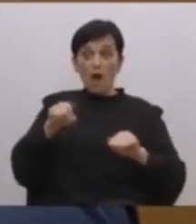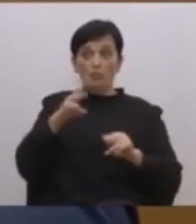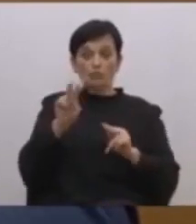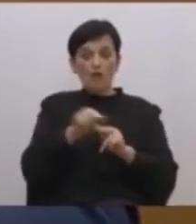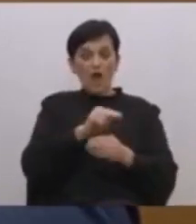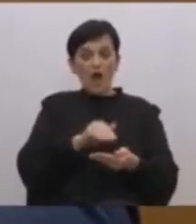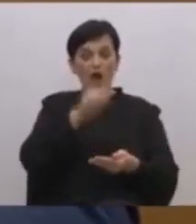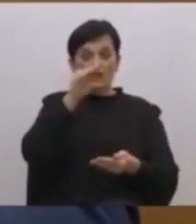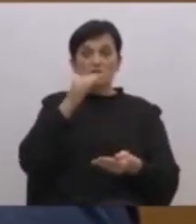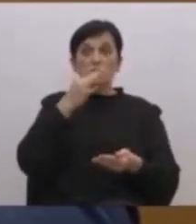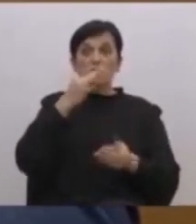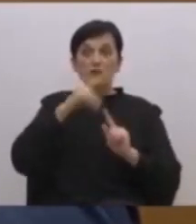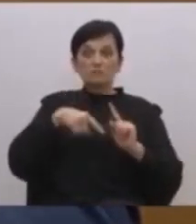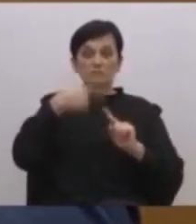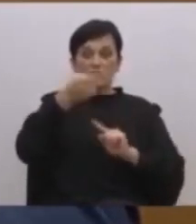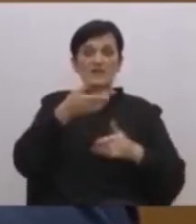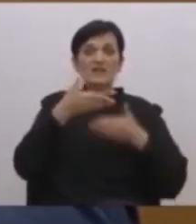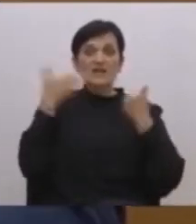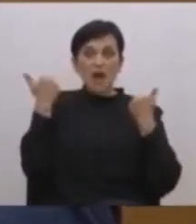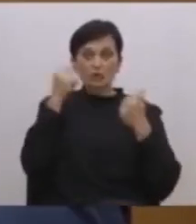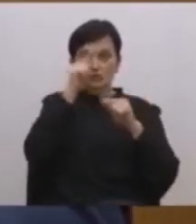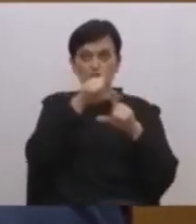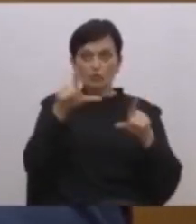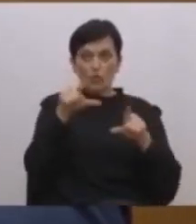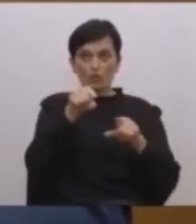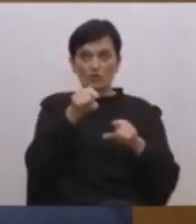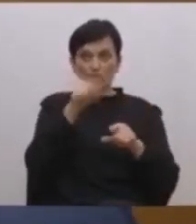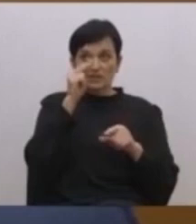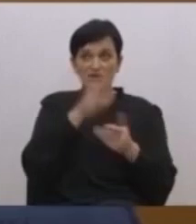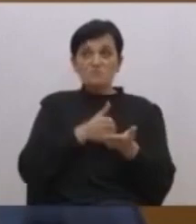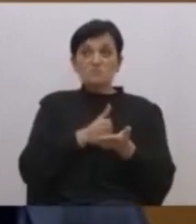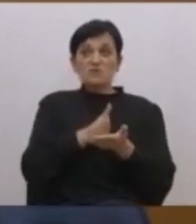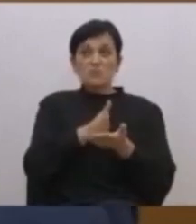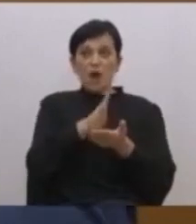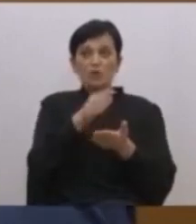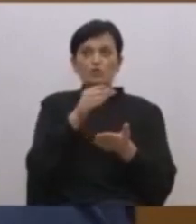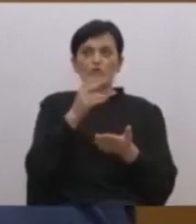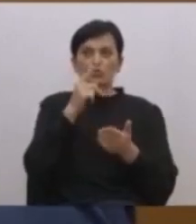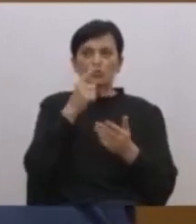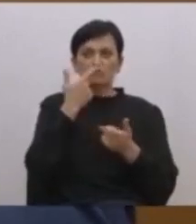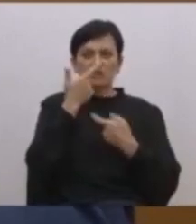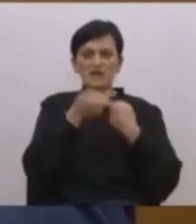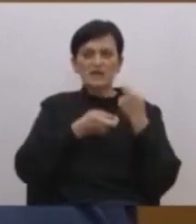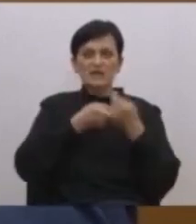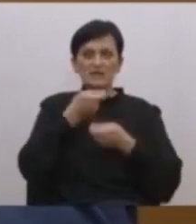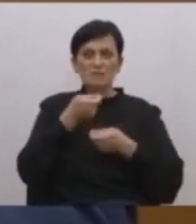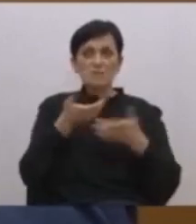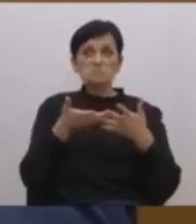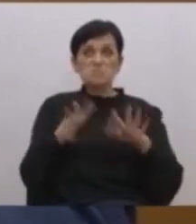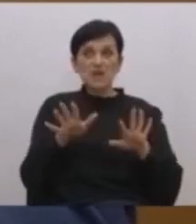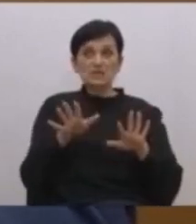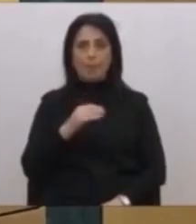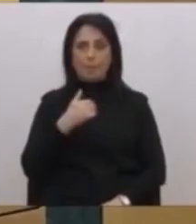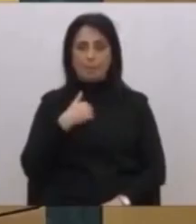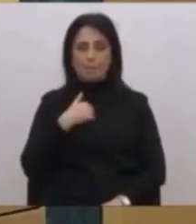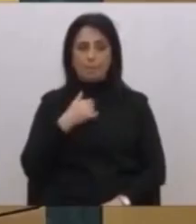უფრო გაუადვილდება ჩემი აზრით სკოლაში სწავლა. აი ამ მიმართულებით უფრო მათ და უფრო მეტი რომ